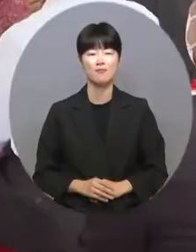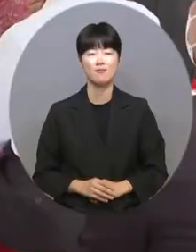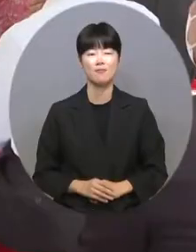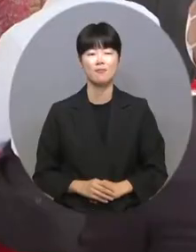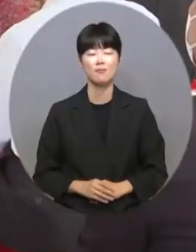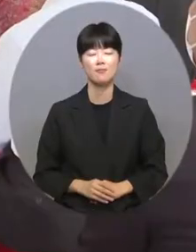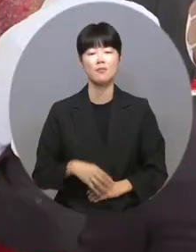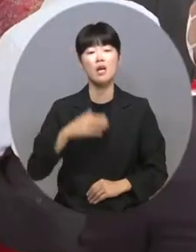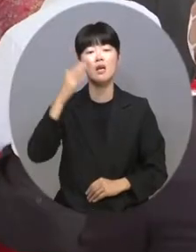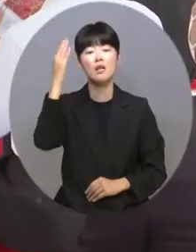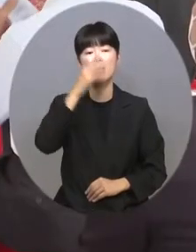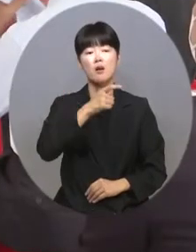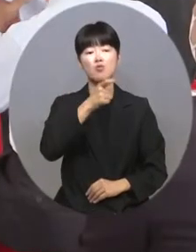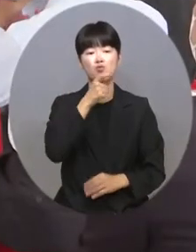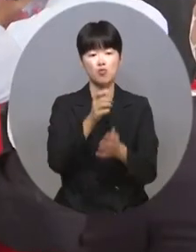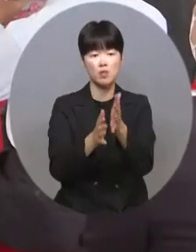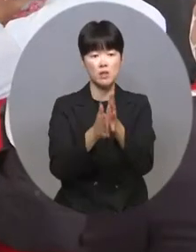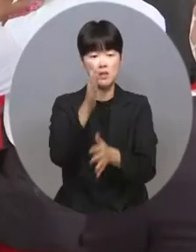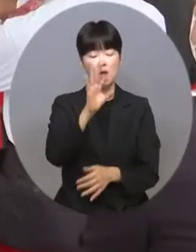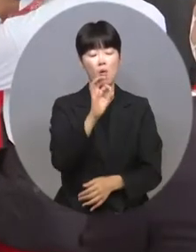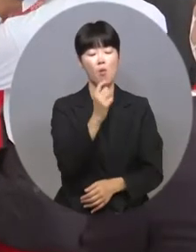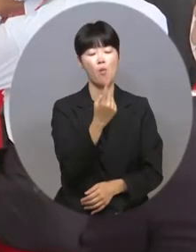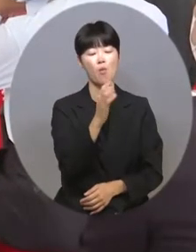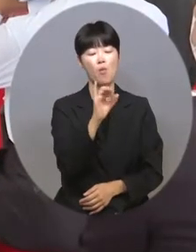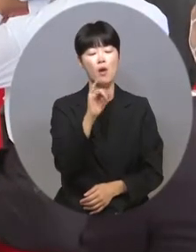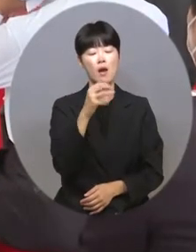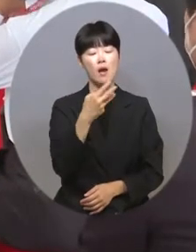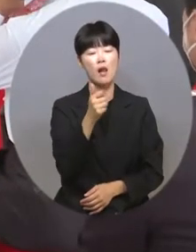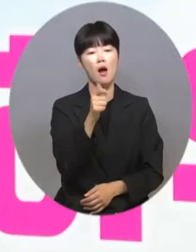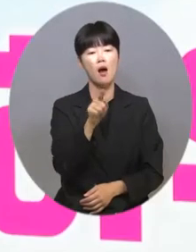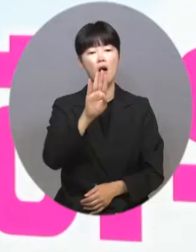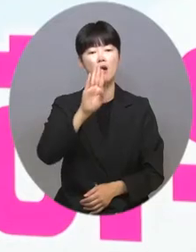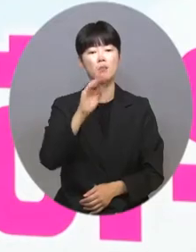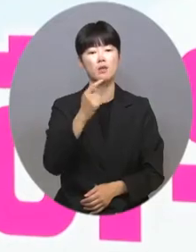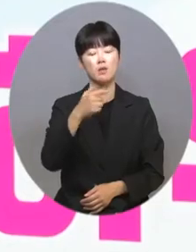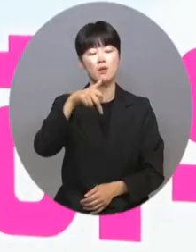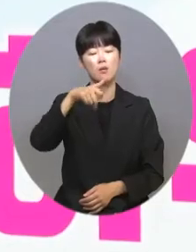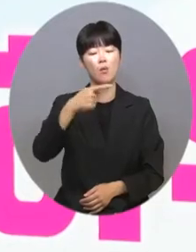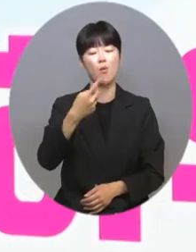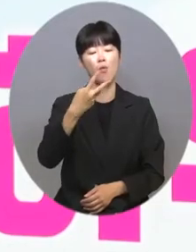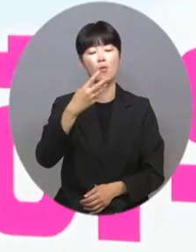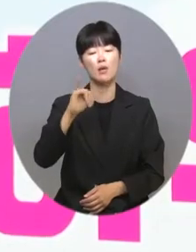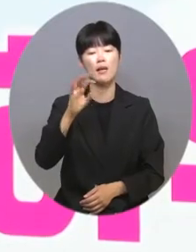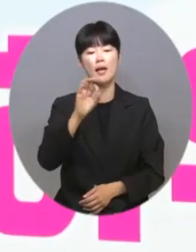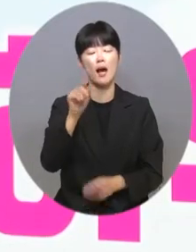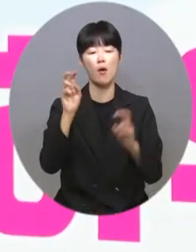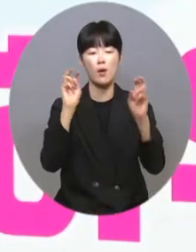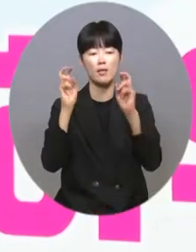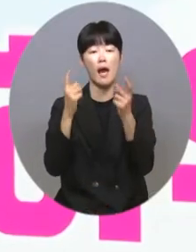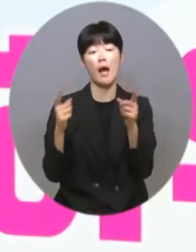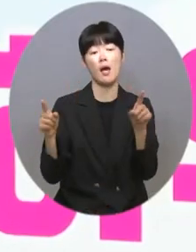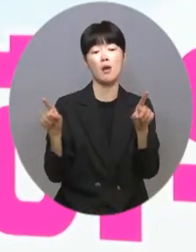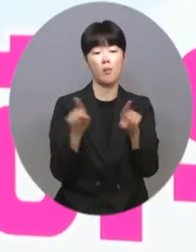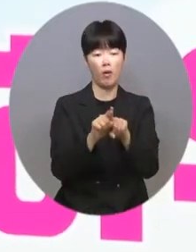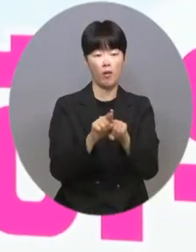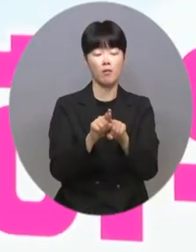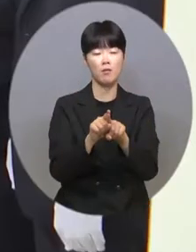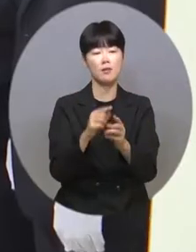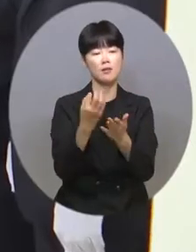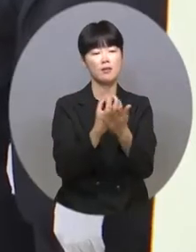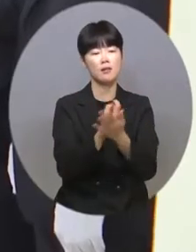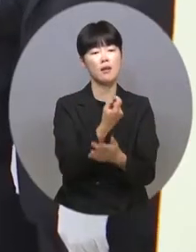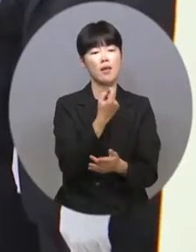여주 씨가 오일 허브 코리아 여수 주식이 소와 함께 저서도 복지 위기 가구를 위한 희망 how's